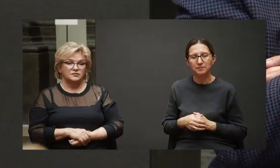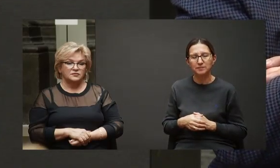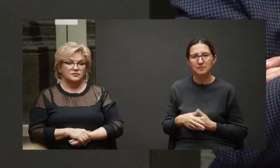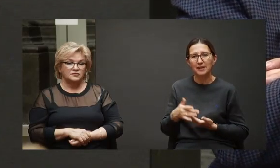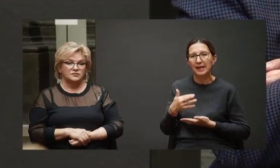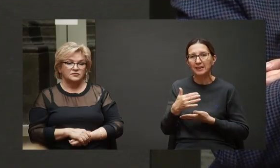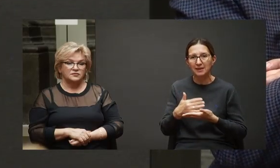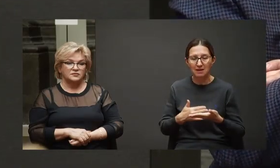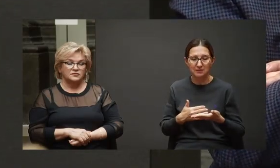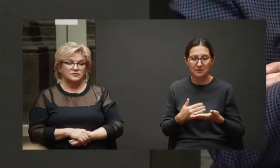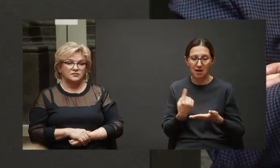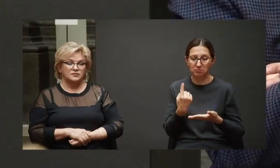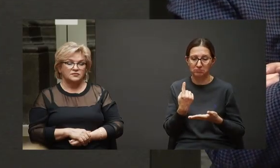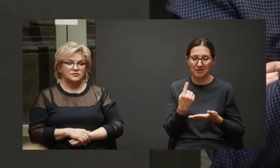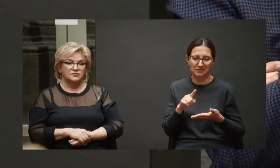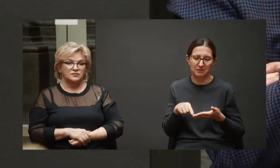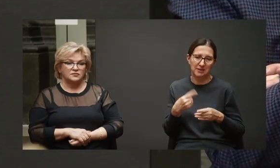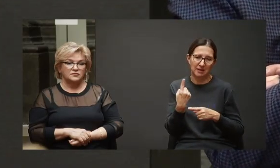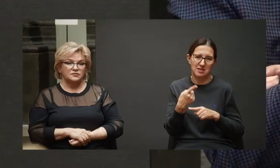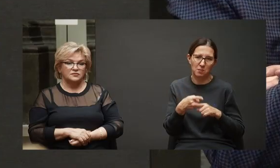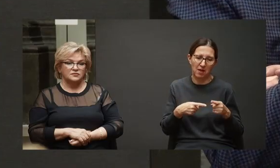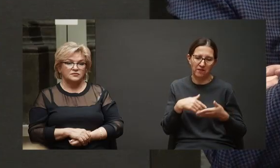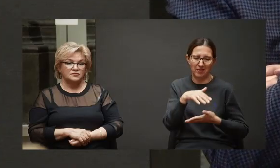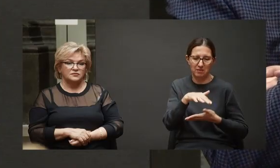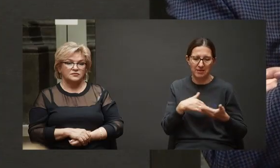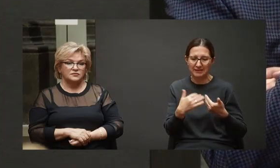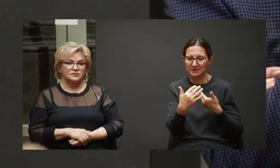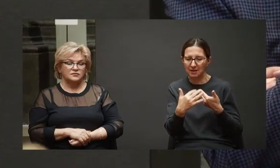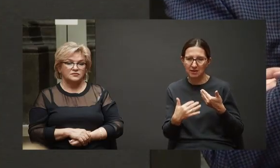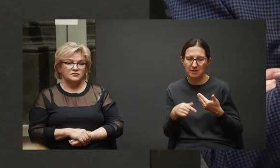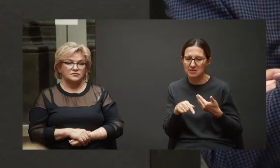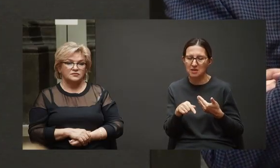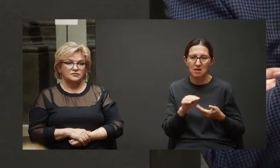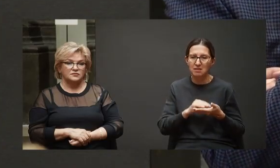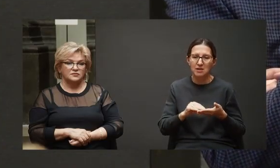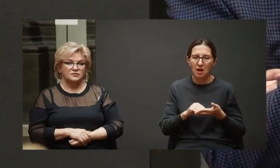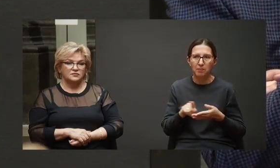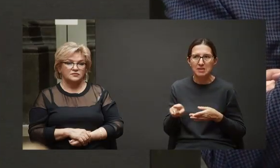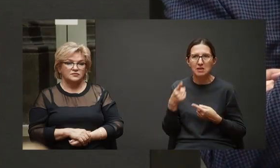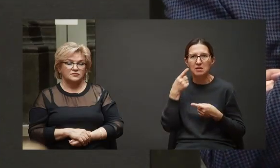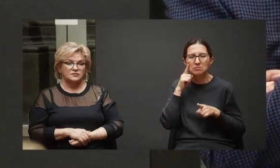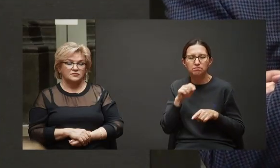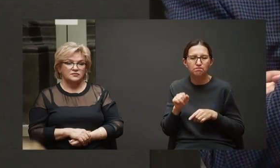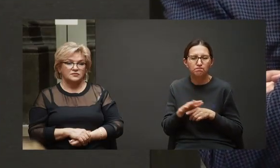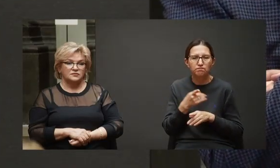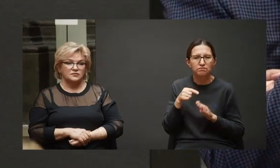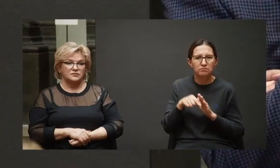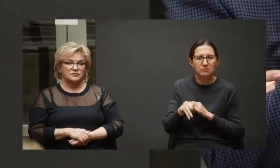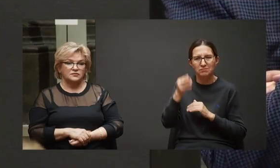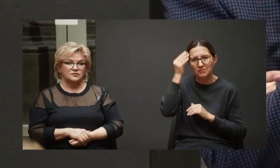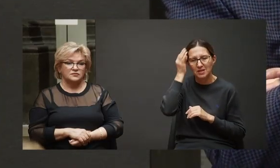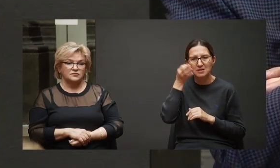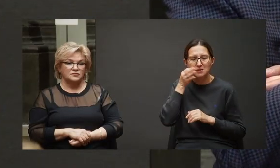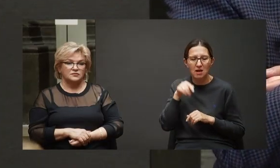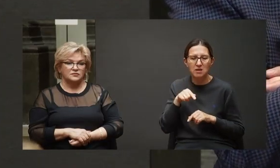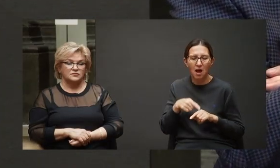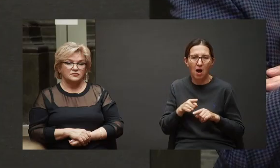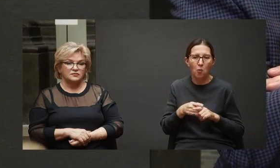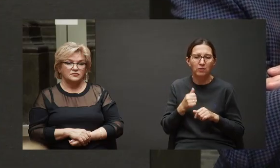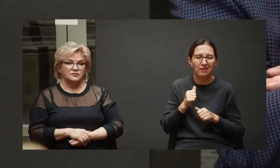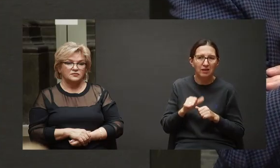текст полторы страницы, написанный не с опорой на знания, а как бы имитирующий